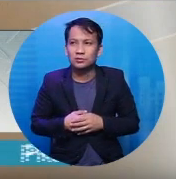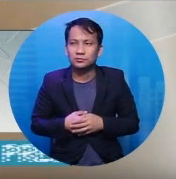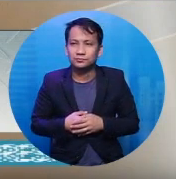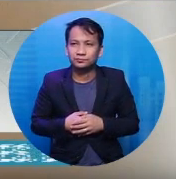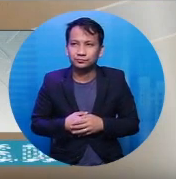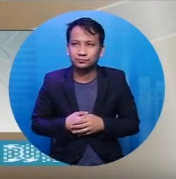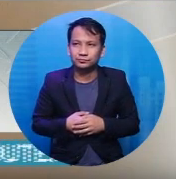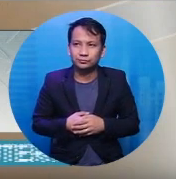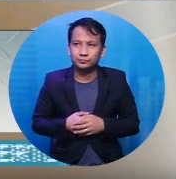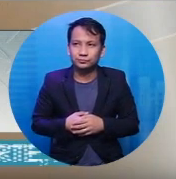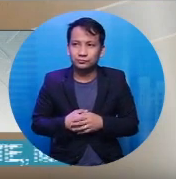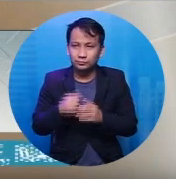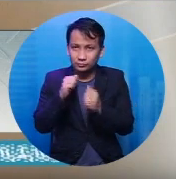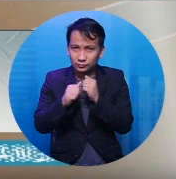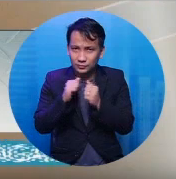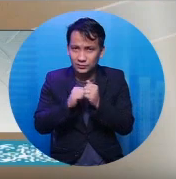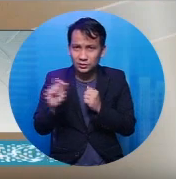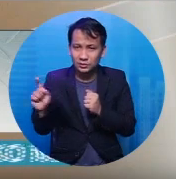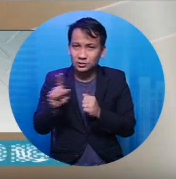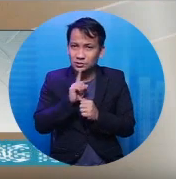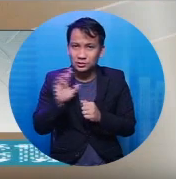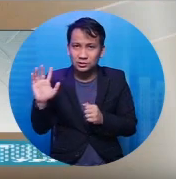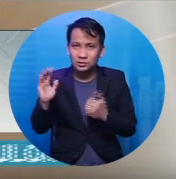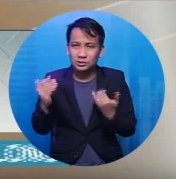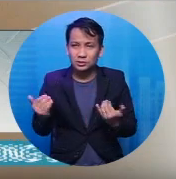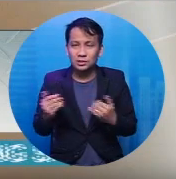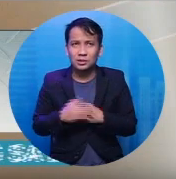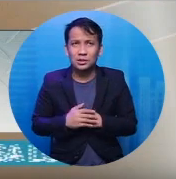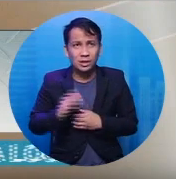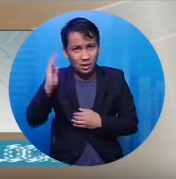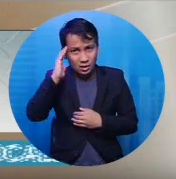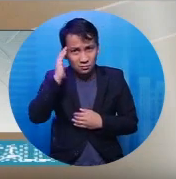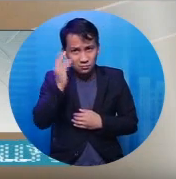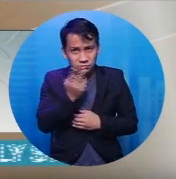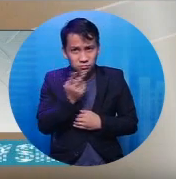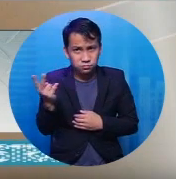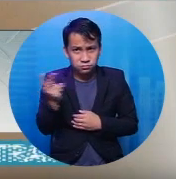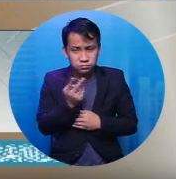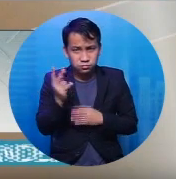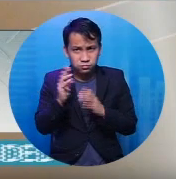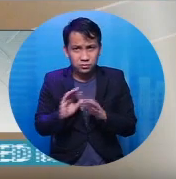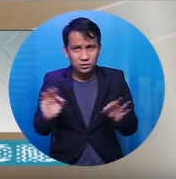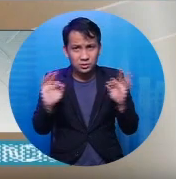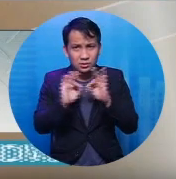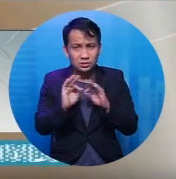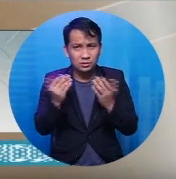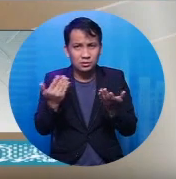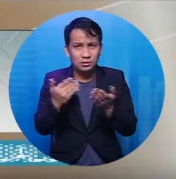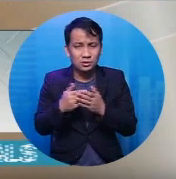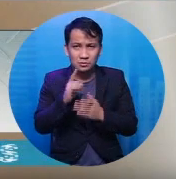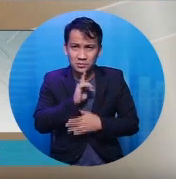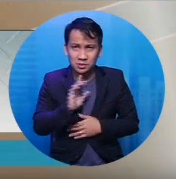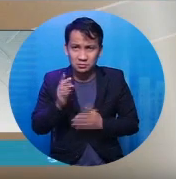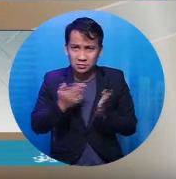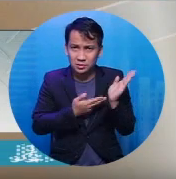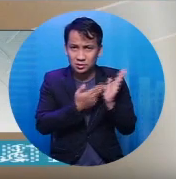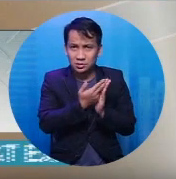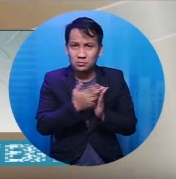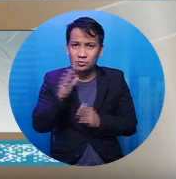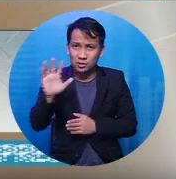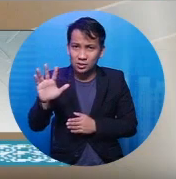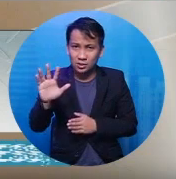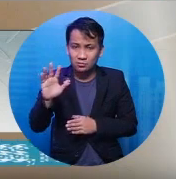kami na nga. So he promised you marriage. At alam niya po, magpapakasal kami. Naging honest ka sa kanya, meron kang limang